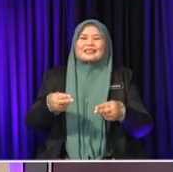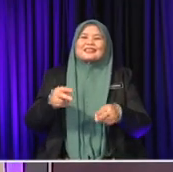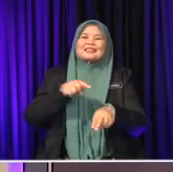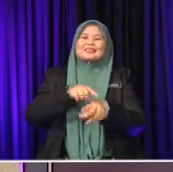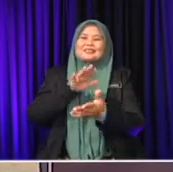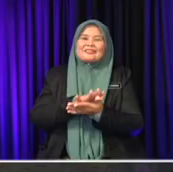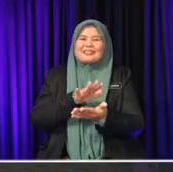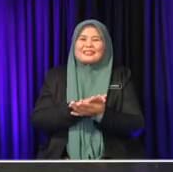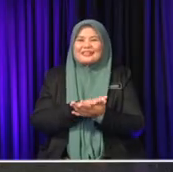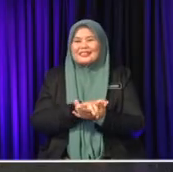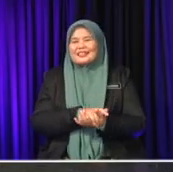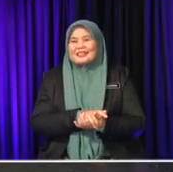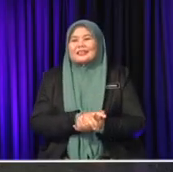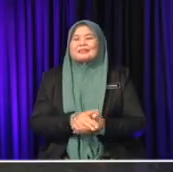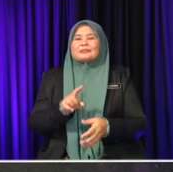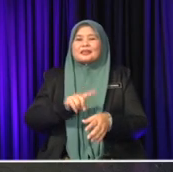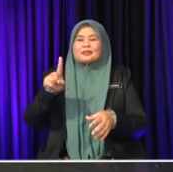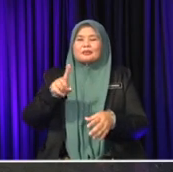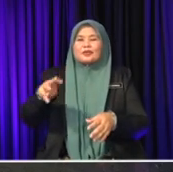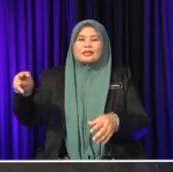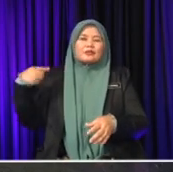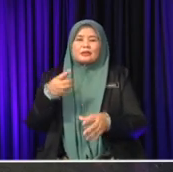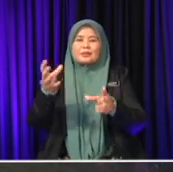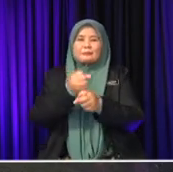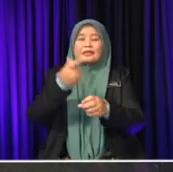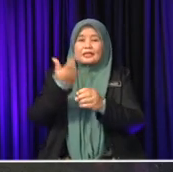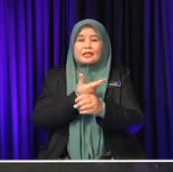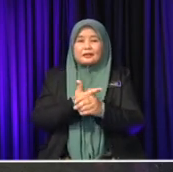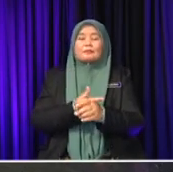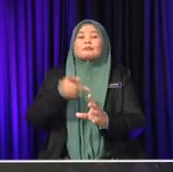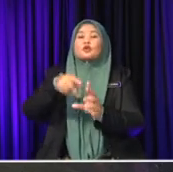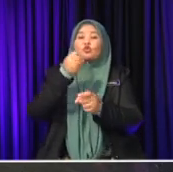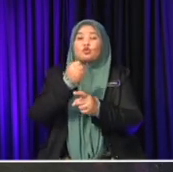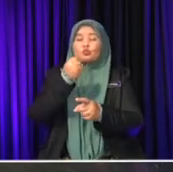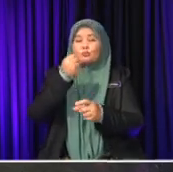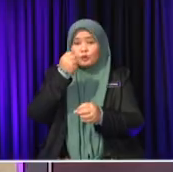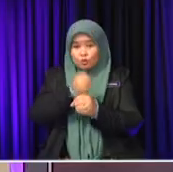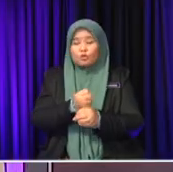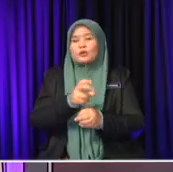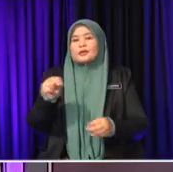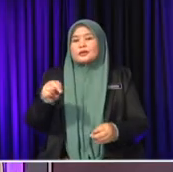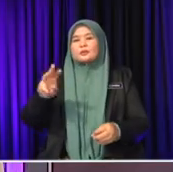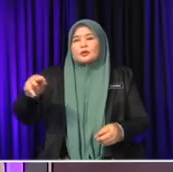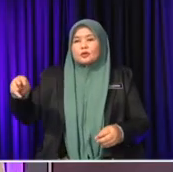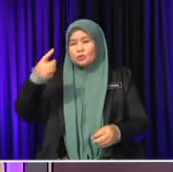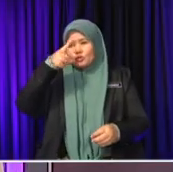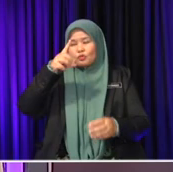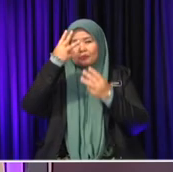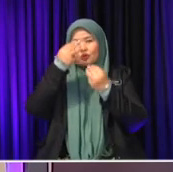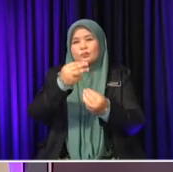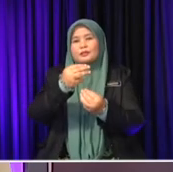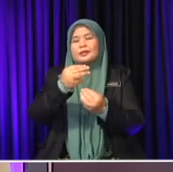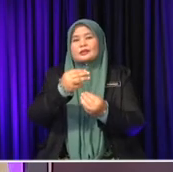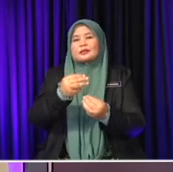lahir di manakah murid kita Boleh dapatkan latihan pengukuhan Alhamdulillah murid-murid untuk malu-mak lanjut